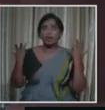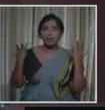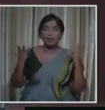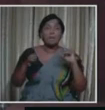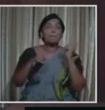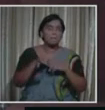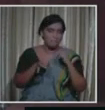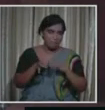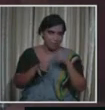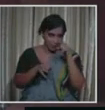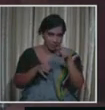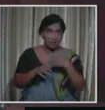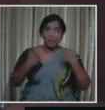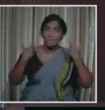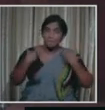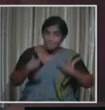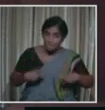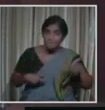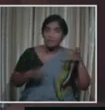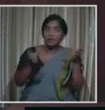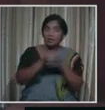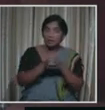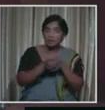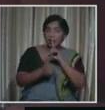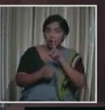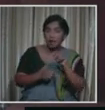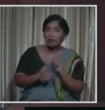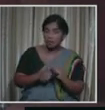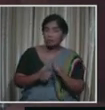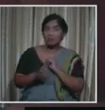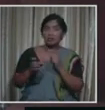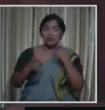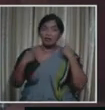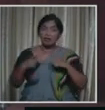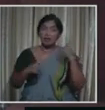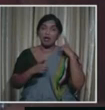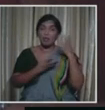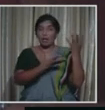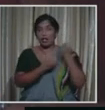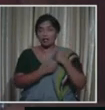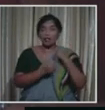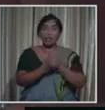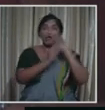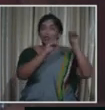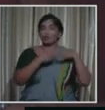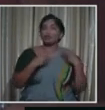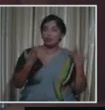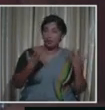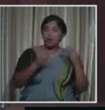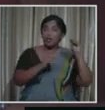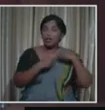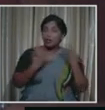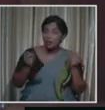prasnya, Mahinda Rajapaksa Mahatma ke kantor rumah kita kian ni, itu mereka arak sahwin yang hamuda evi luar polisi luar evi ne. Ewen itu muka